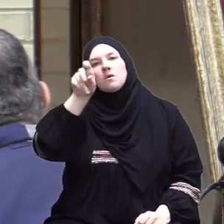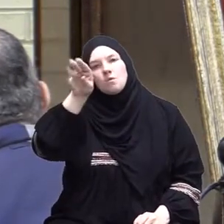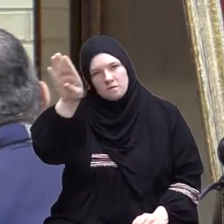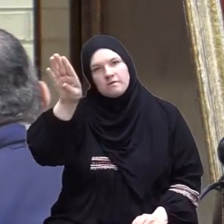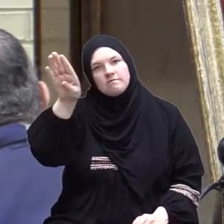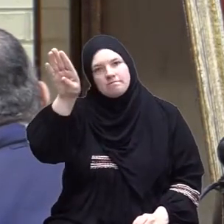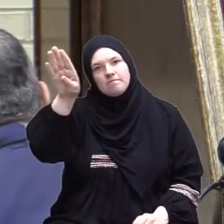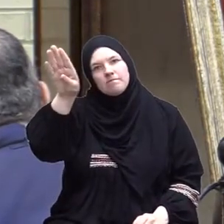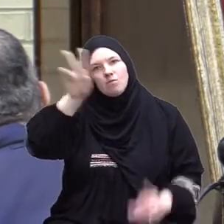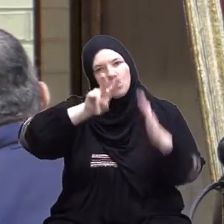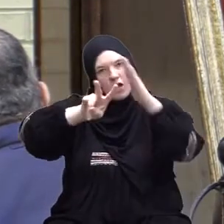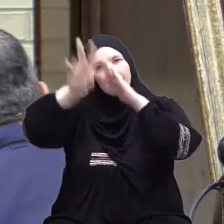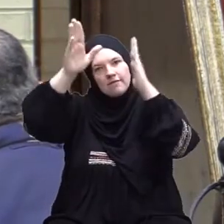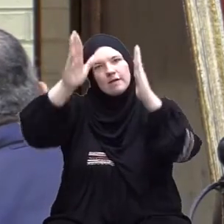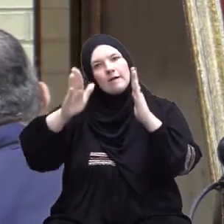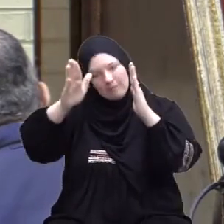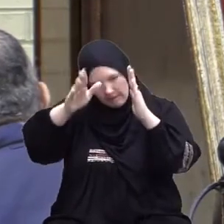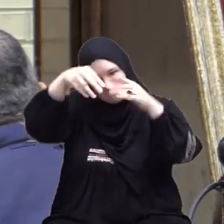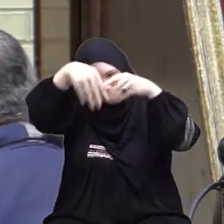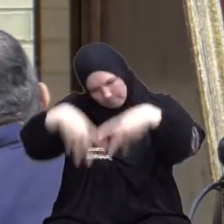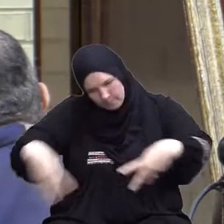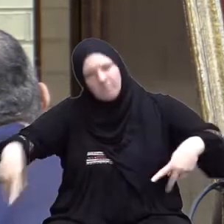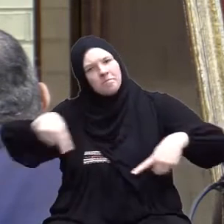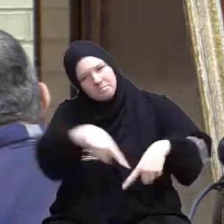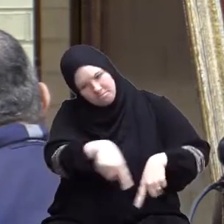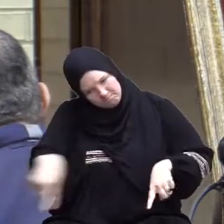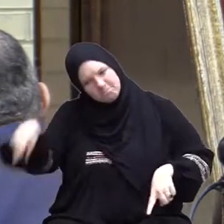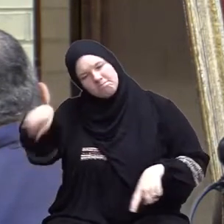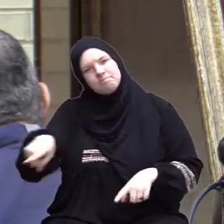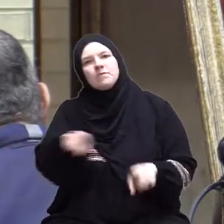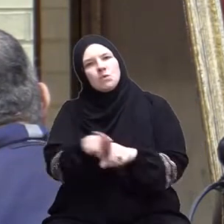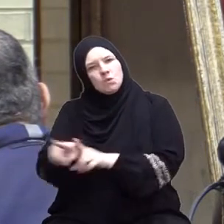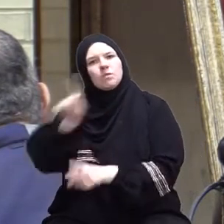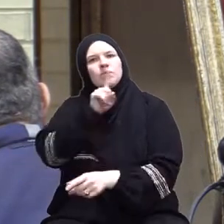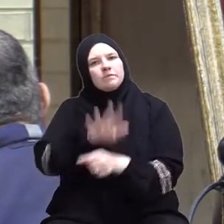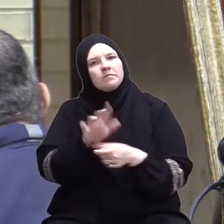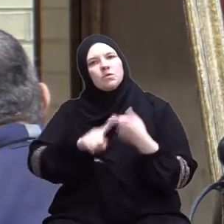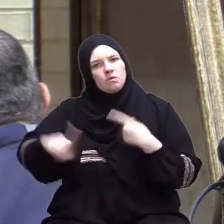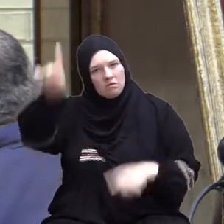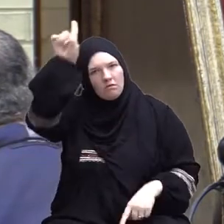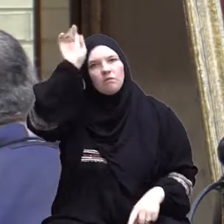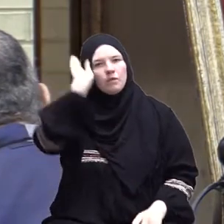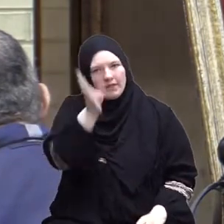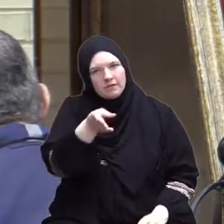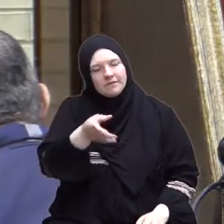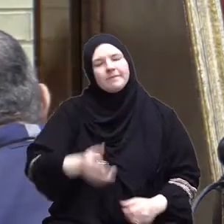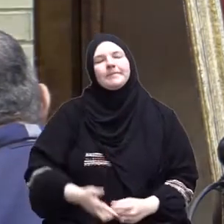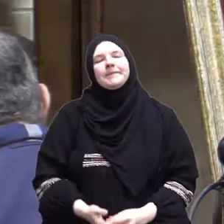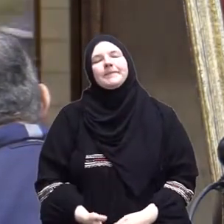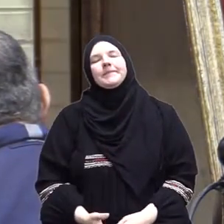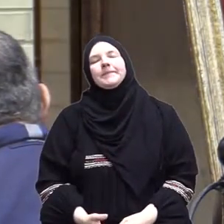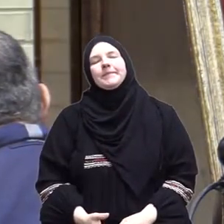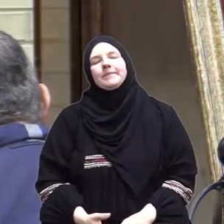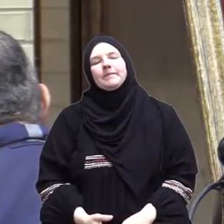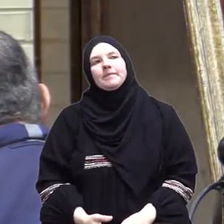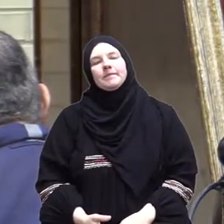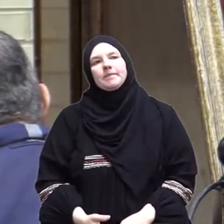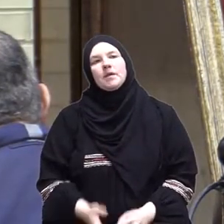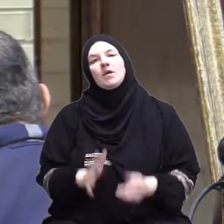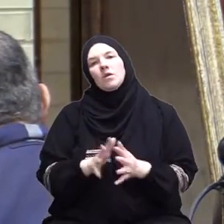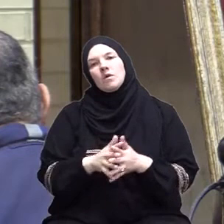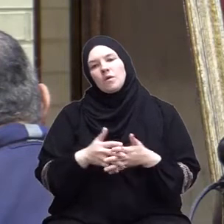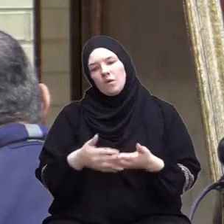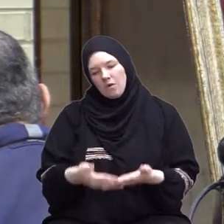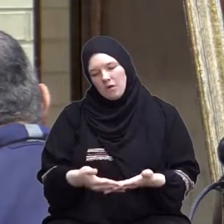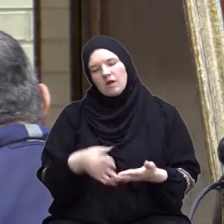be equally committed. وَآمِنُوا بِمَا أَنزَلْتُ مُصَدِّقًا لِمَا مَعَكُمْ. The Quran here